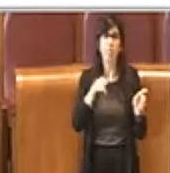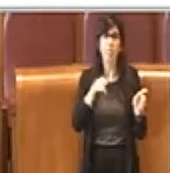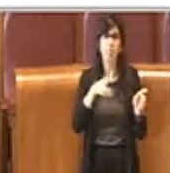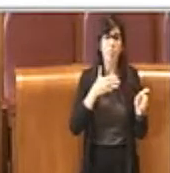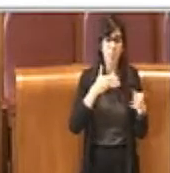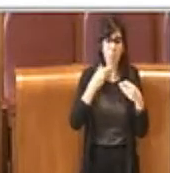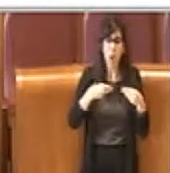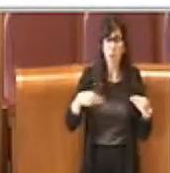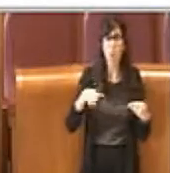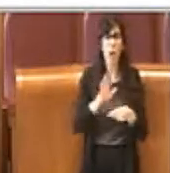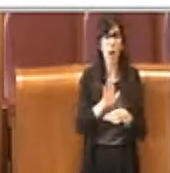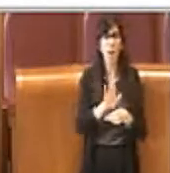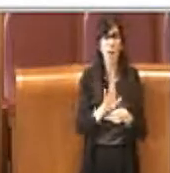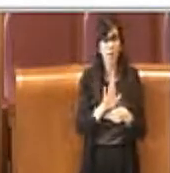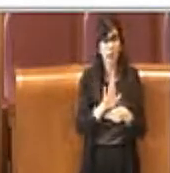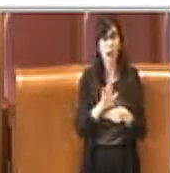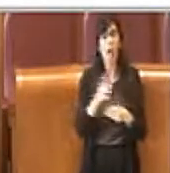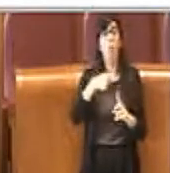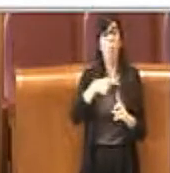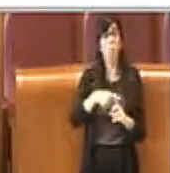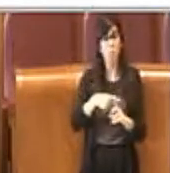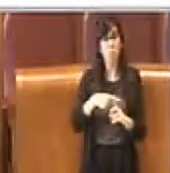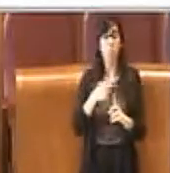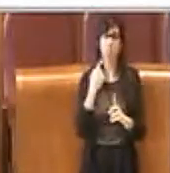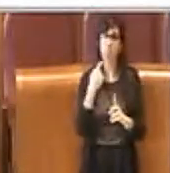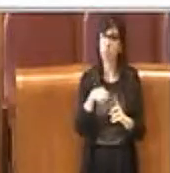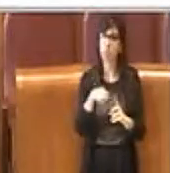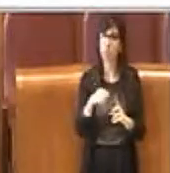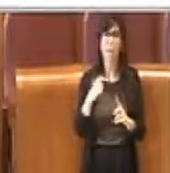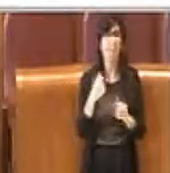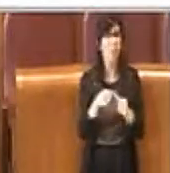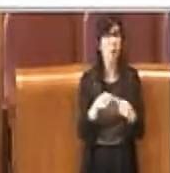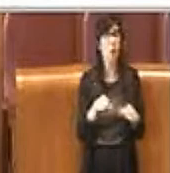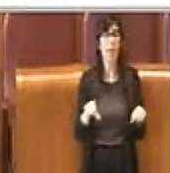professionalità e che sono essenziali per